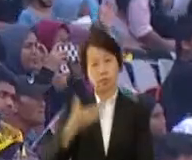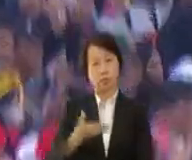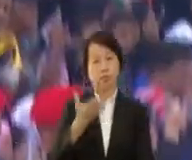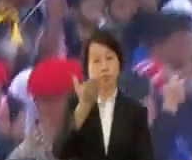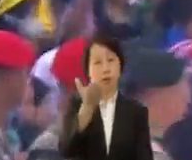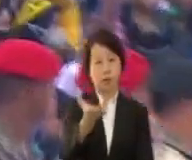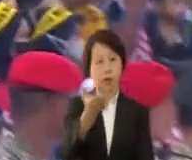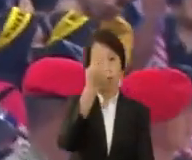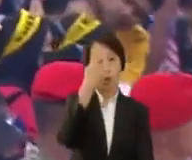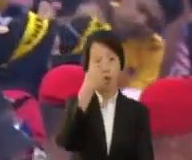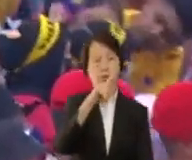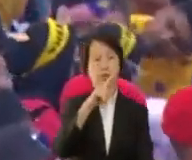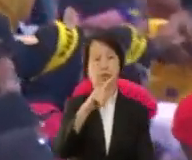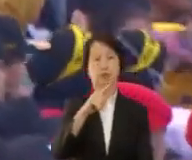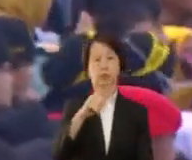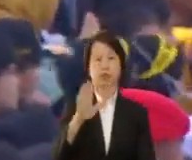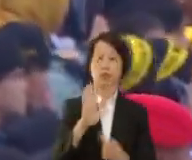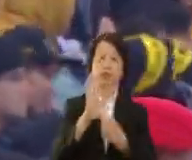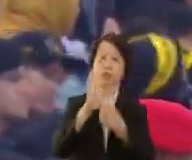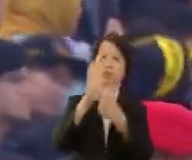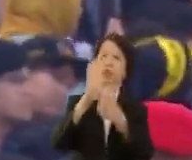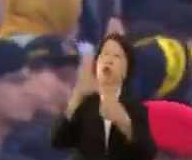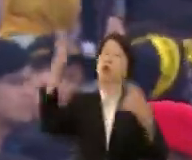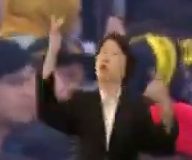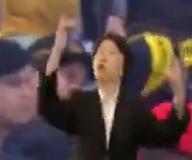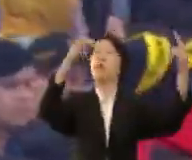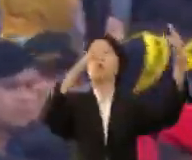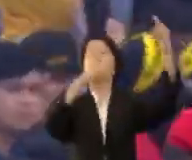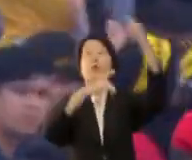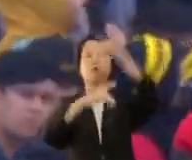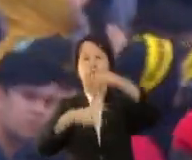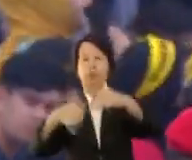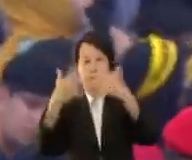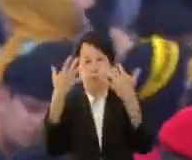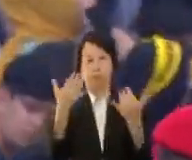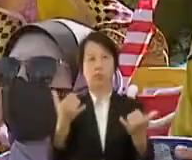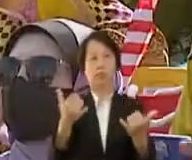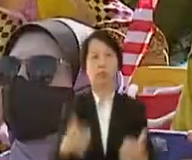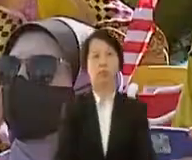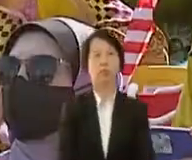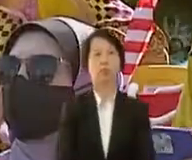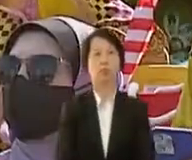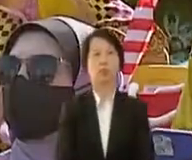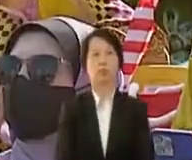anda bagi segmen pertunjukan udara pada hari ini.